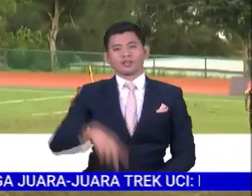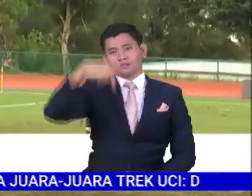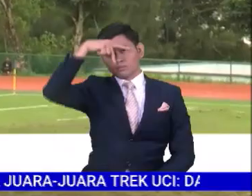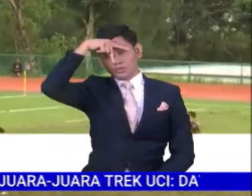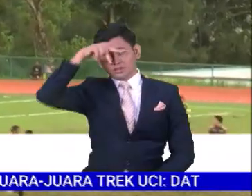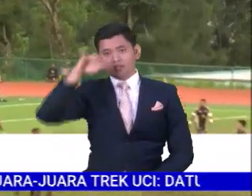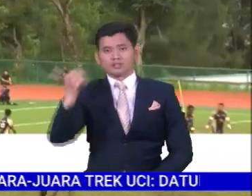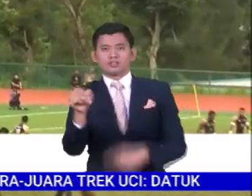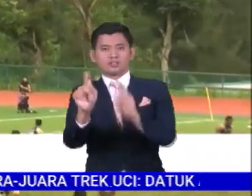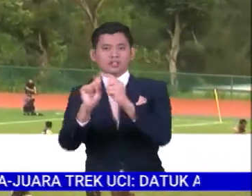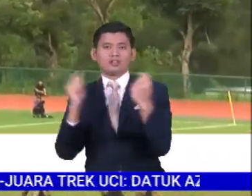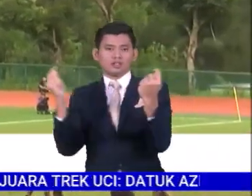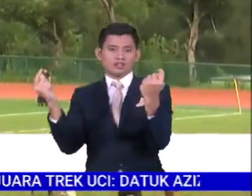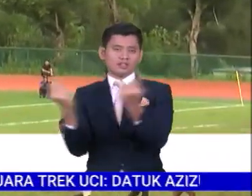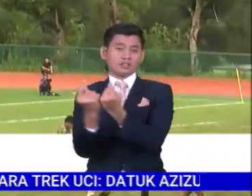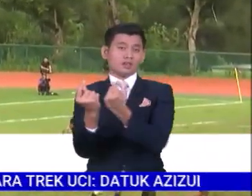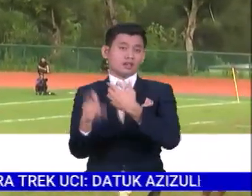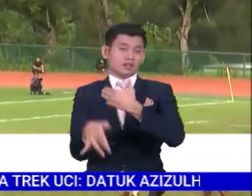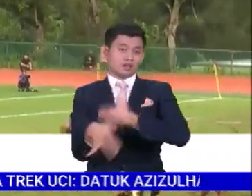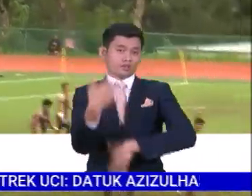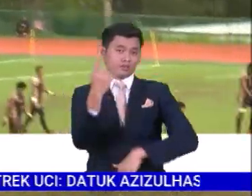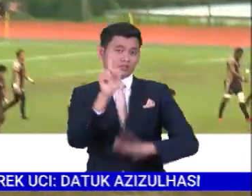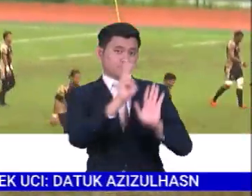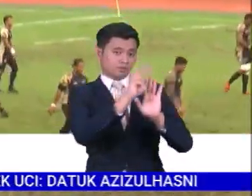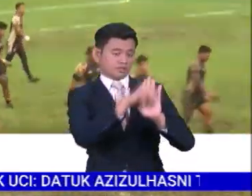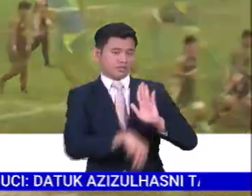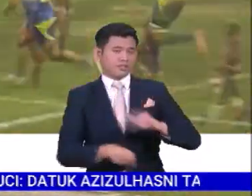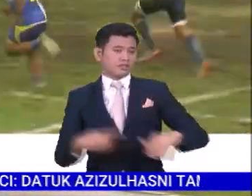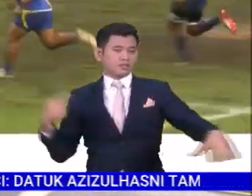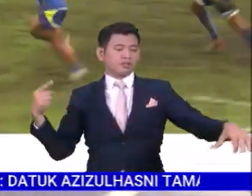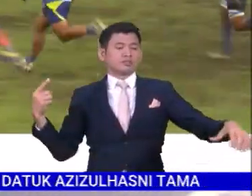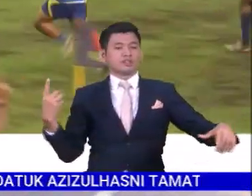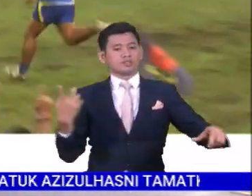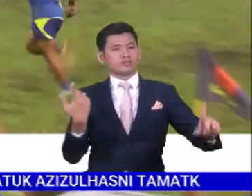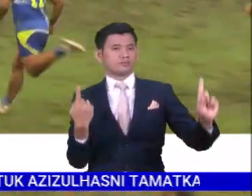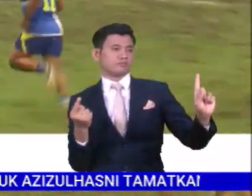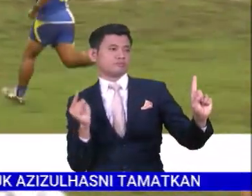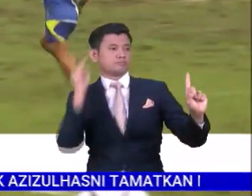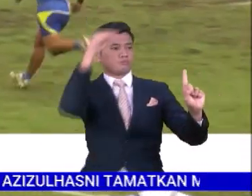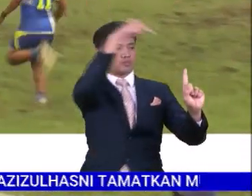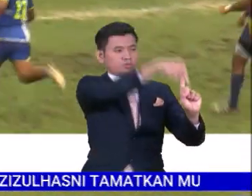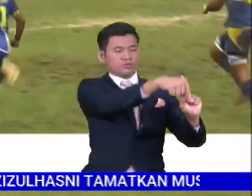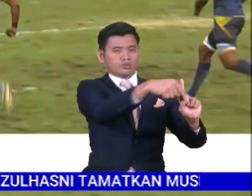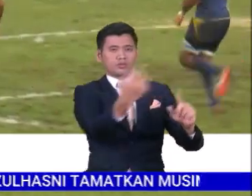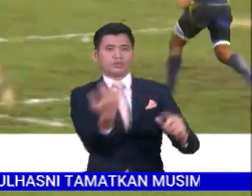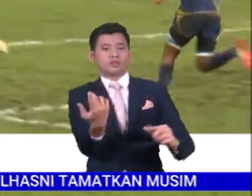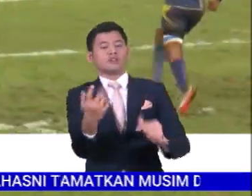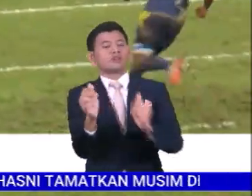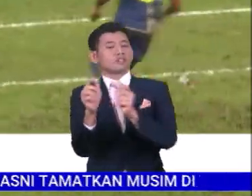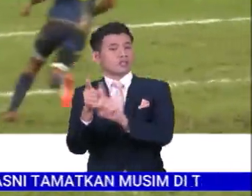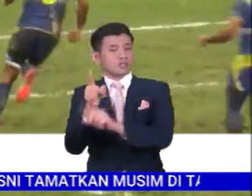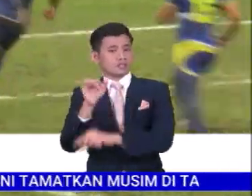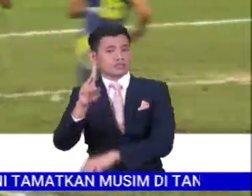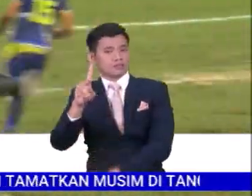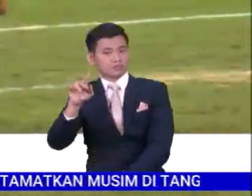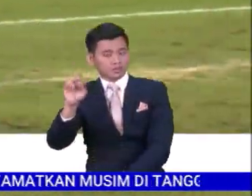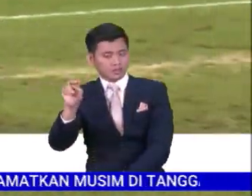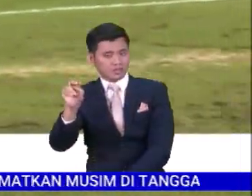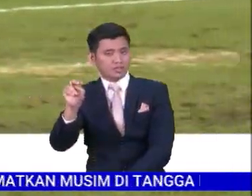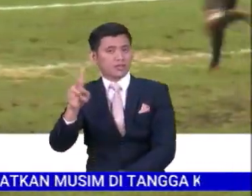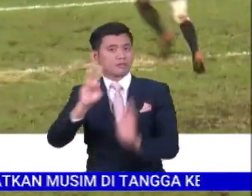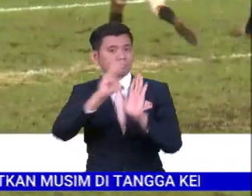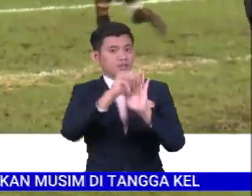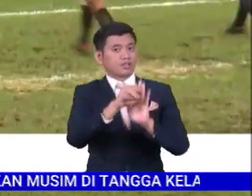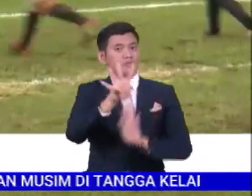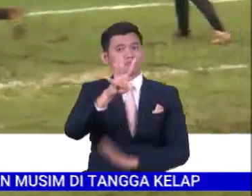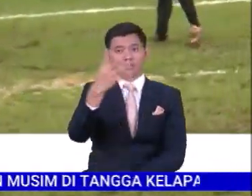Putrajaya yang mendominasi perlawanan sawah minit pertama mendahului Terengganu 6-0 menerusi tendangan penalti Simone Tuvanavu bulai pada